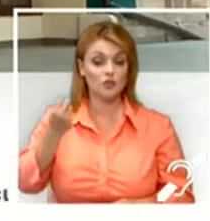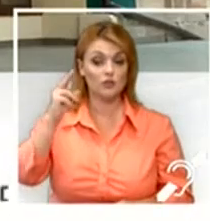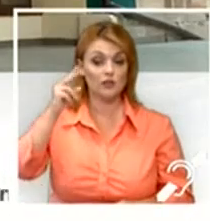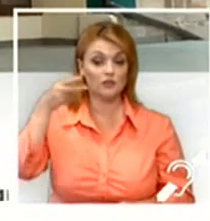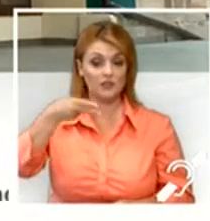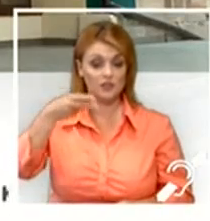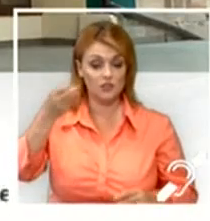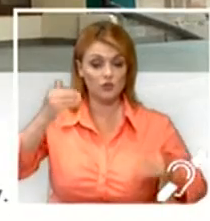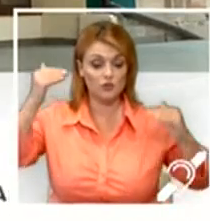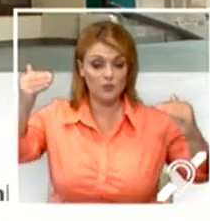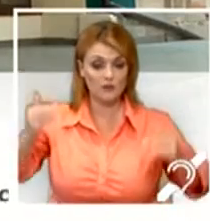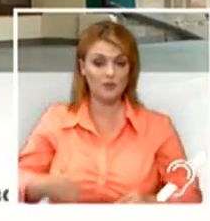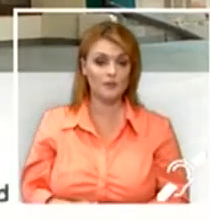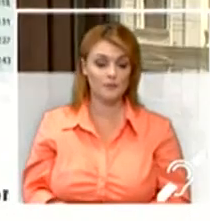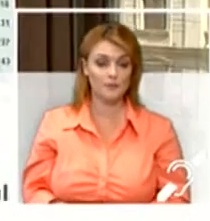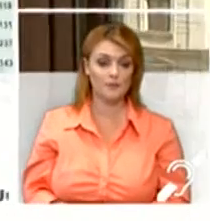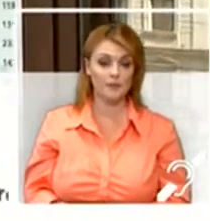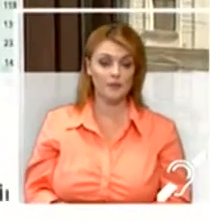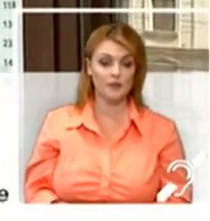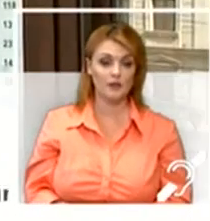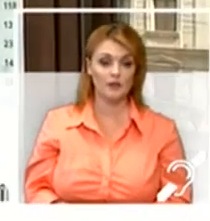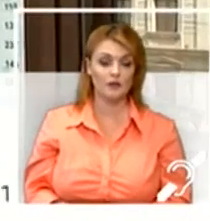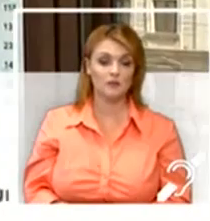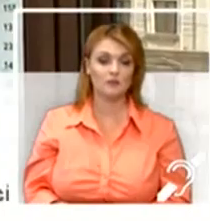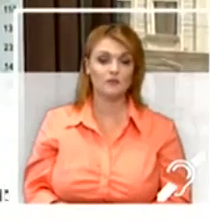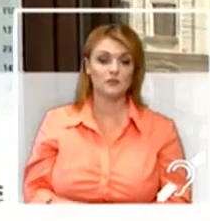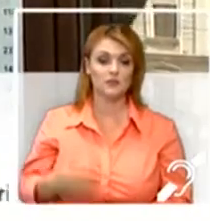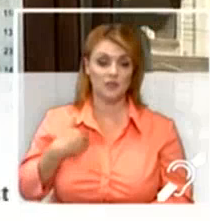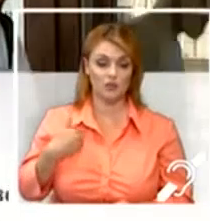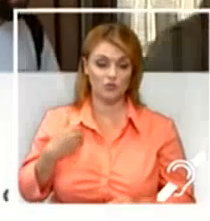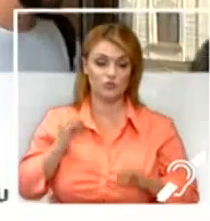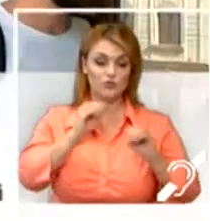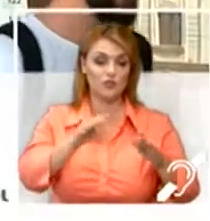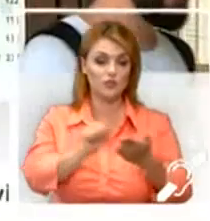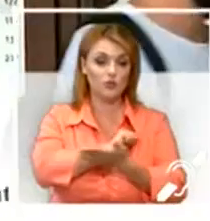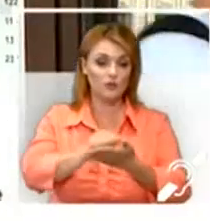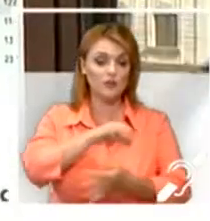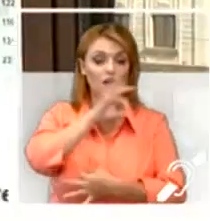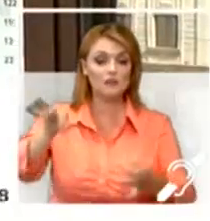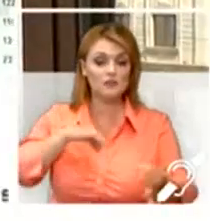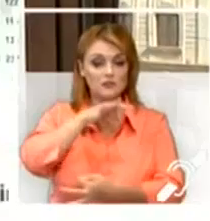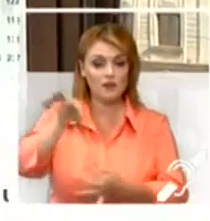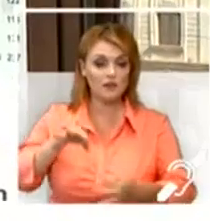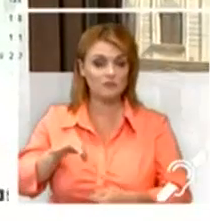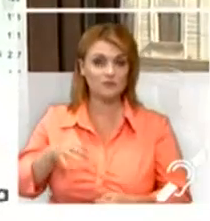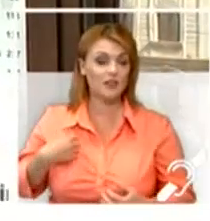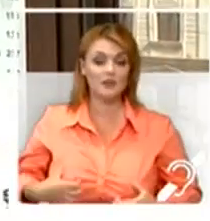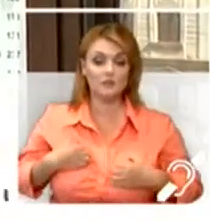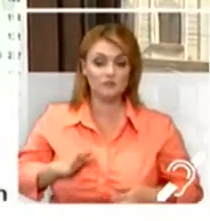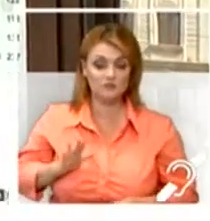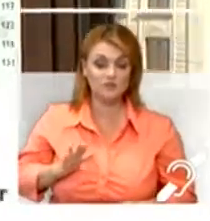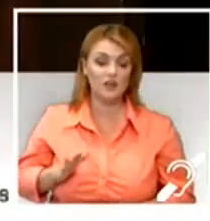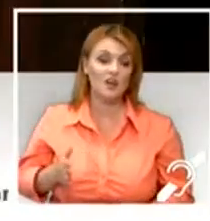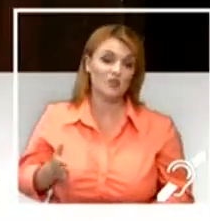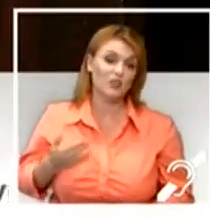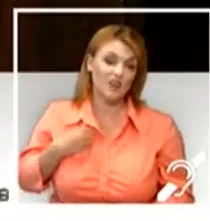nu știu. Cred că se merită. Vreau să depun la game design și dependență. Nu mă sperie, dar dorit nu